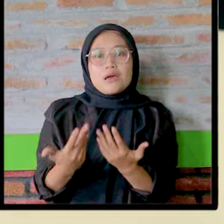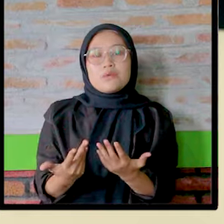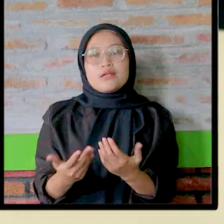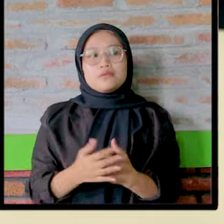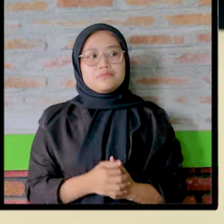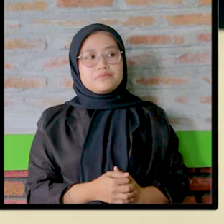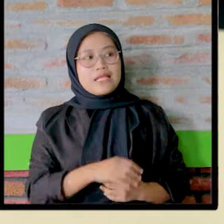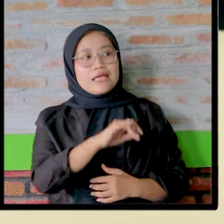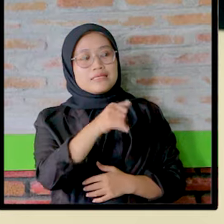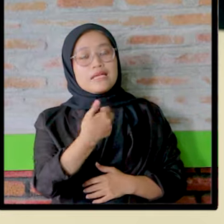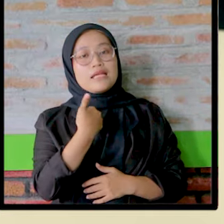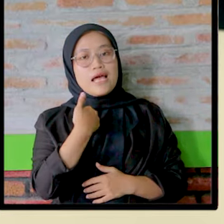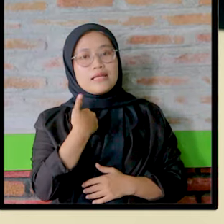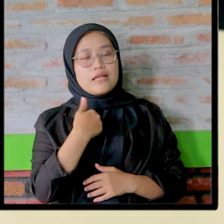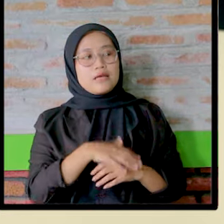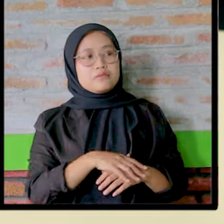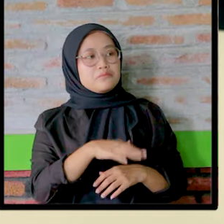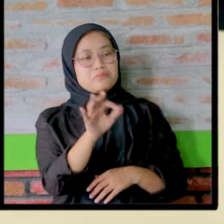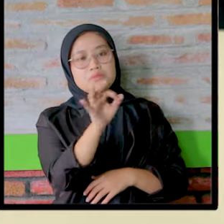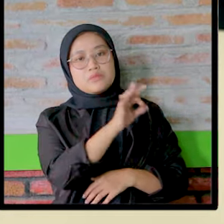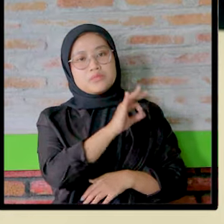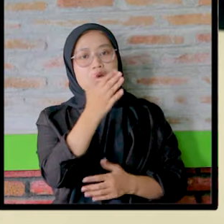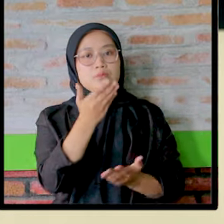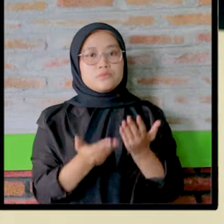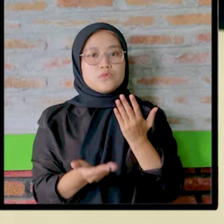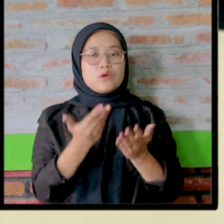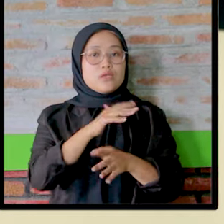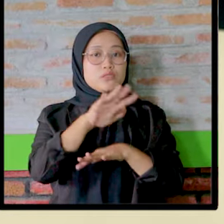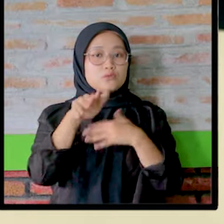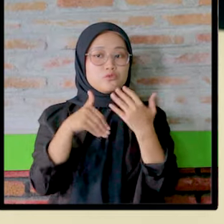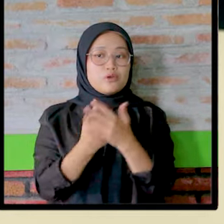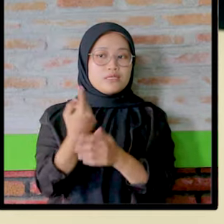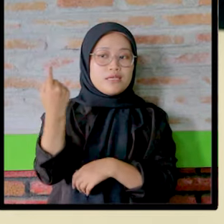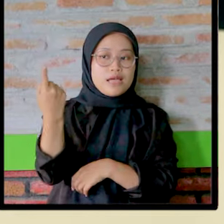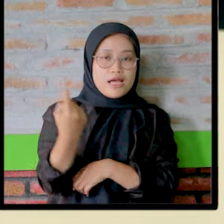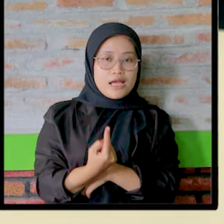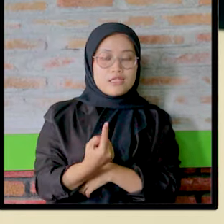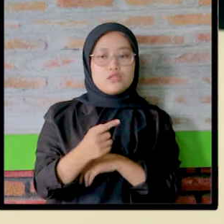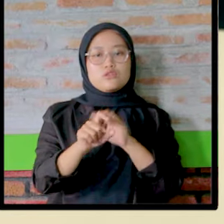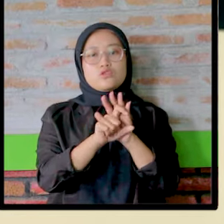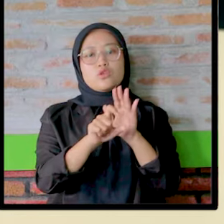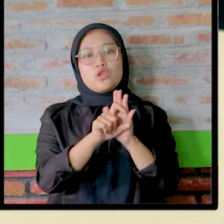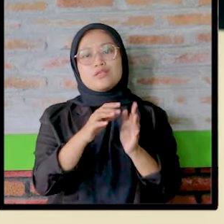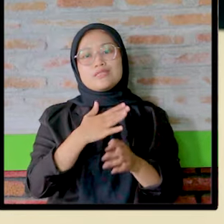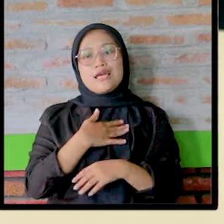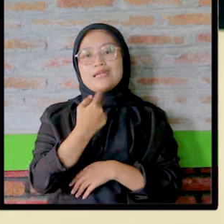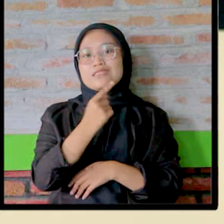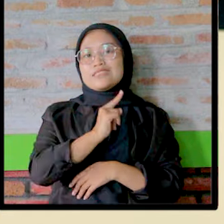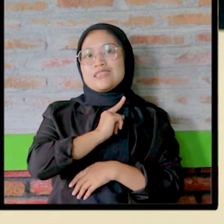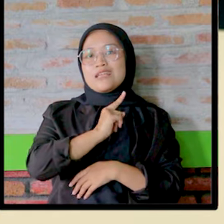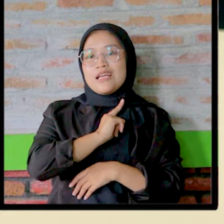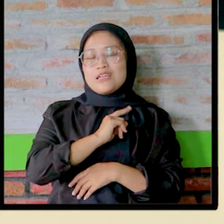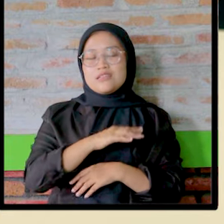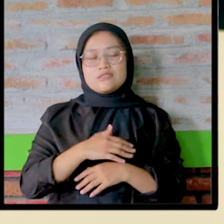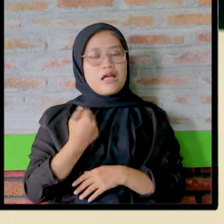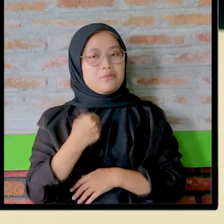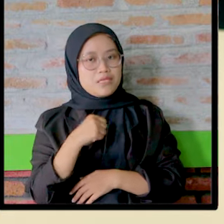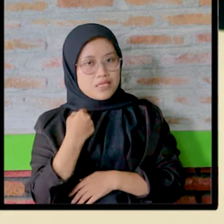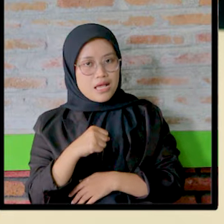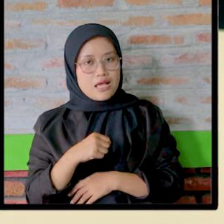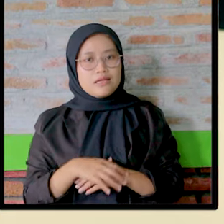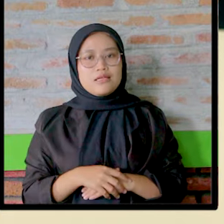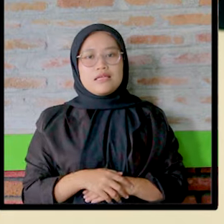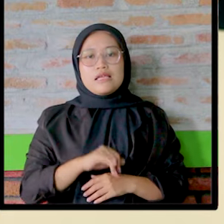ada Jadi kalau enggak mungkin ya semuanya yang ahli nanti Misalnya saya sendiri yang bisa ya enggak bisa ya